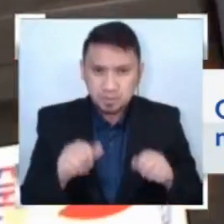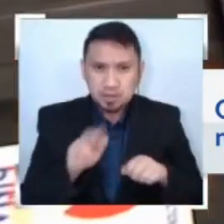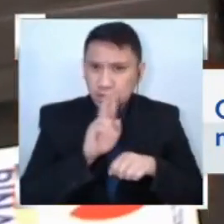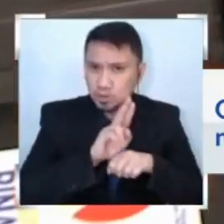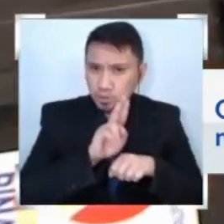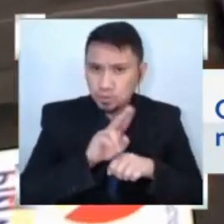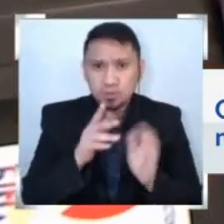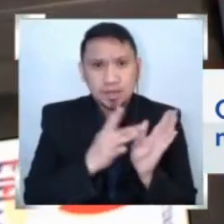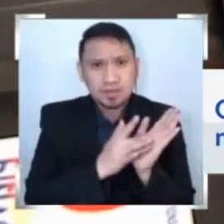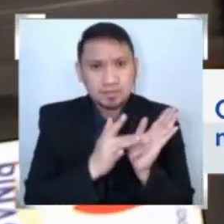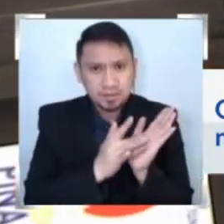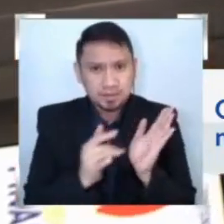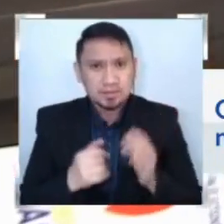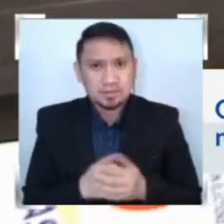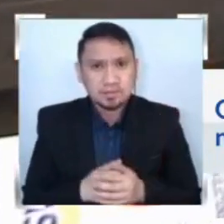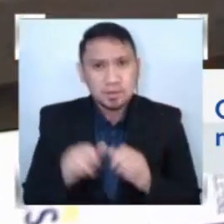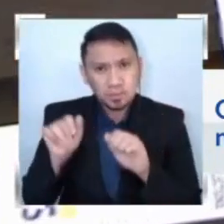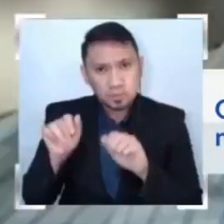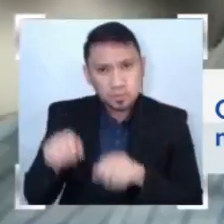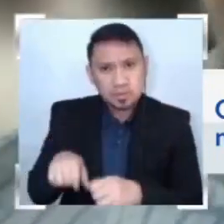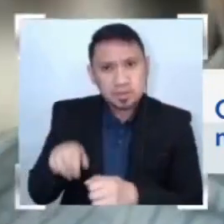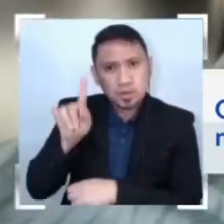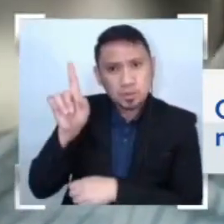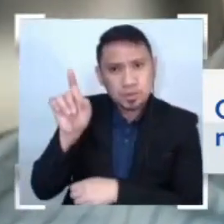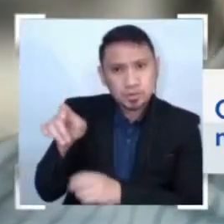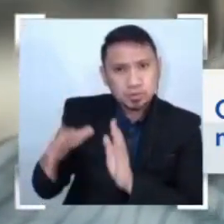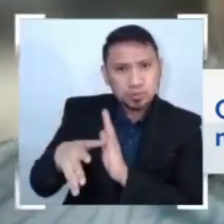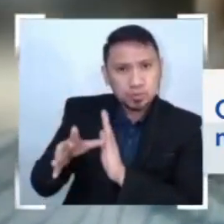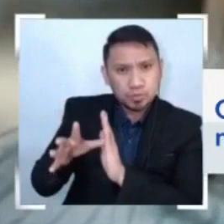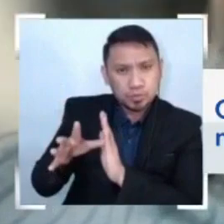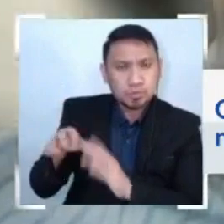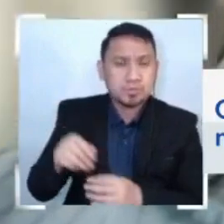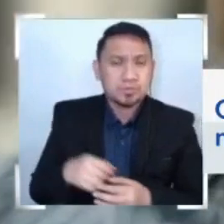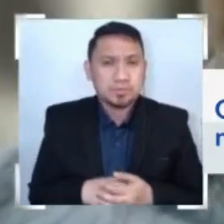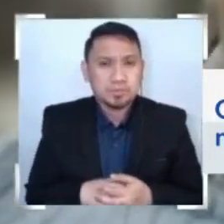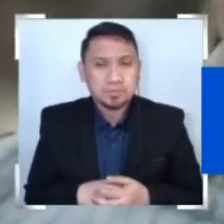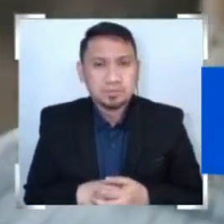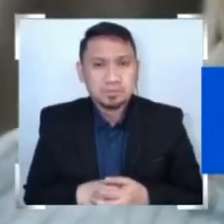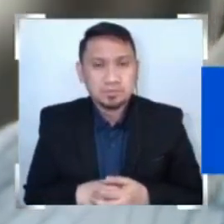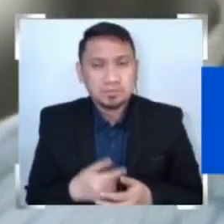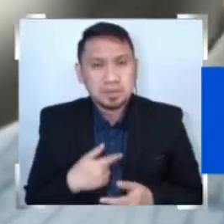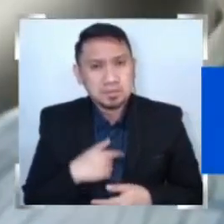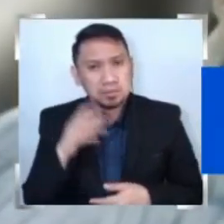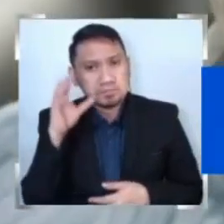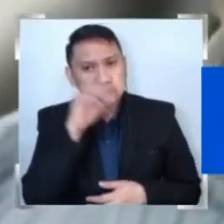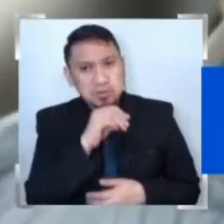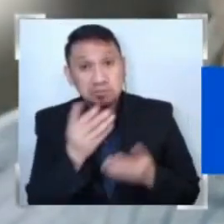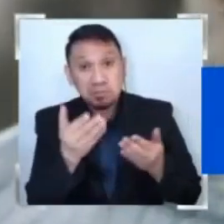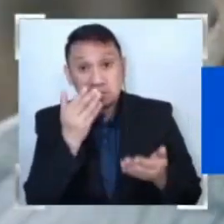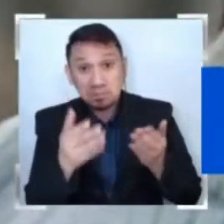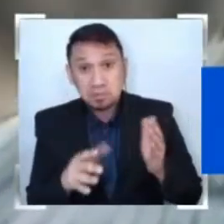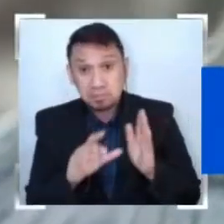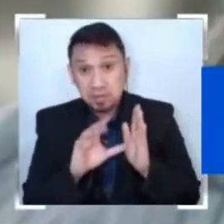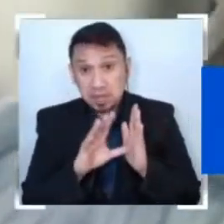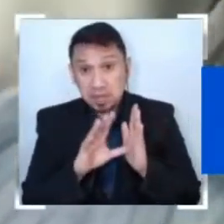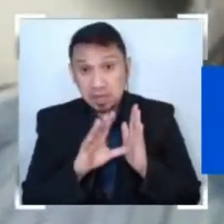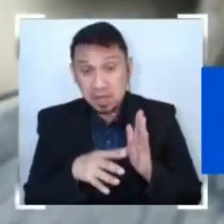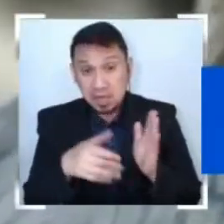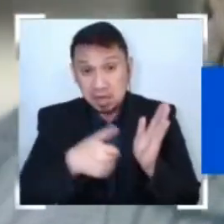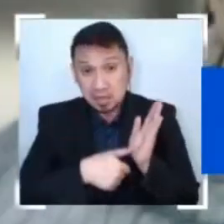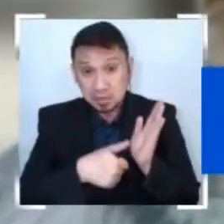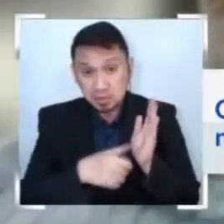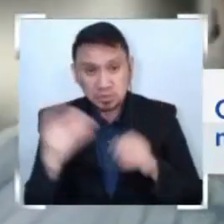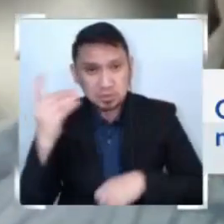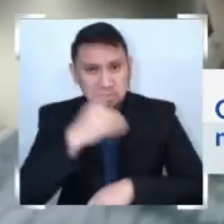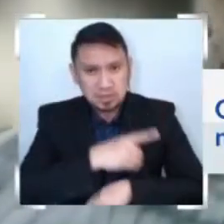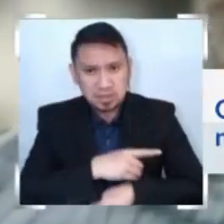para questionin ang kredibilidad ng eleksyon. Napo-foresee ko talaga na pagdating ng election day, maraming kababayan natin ang makikita pa